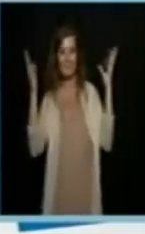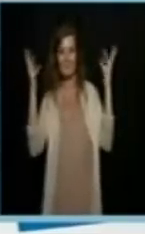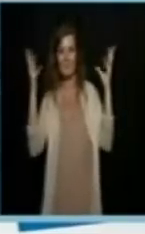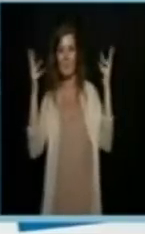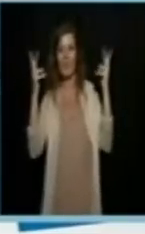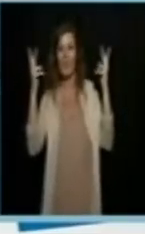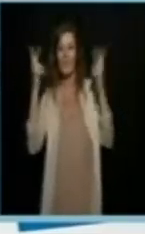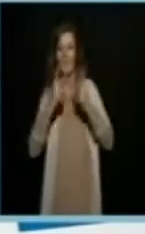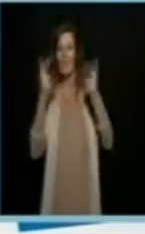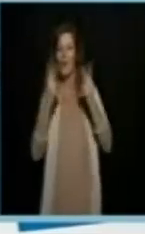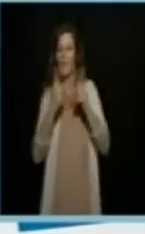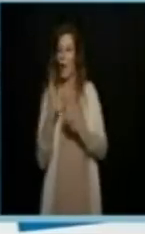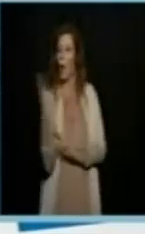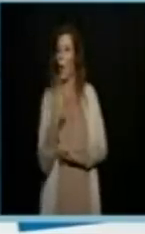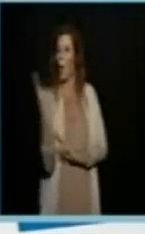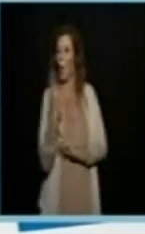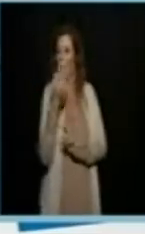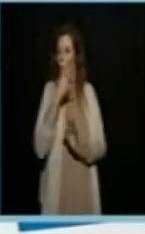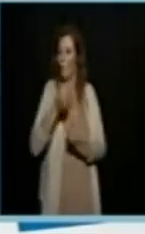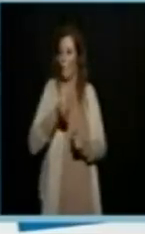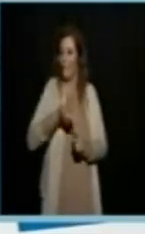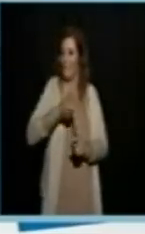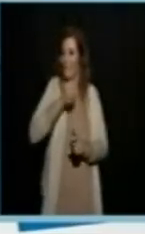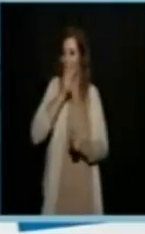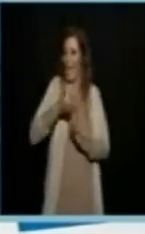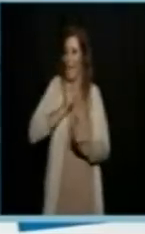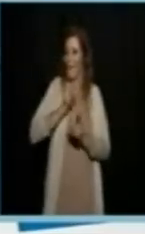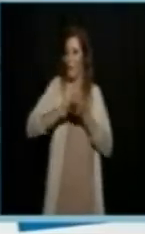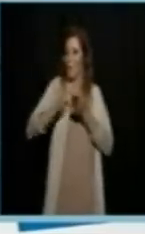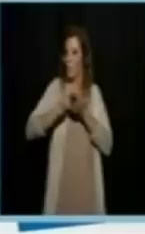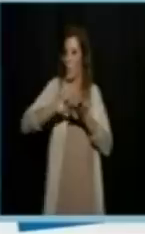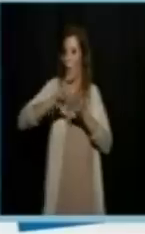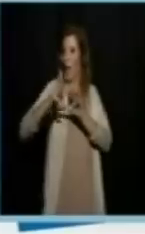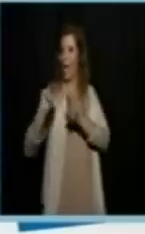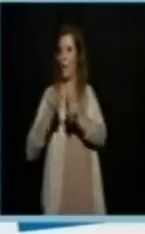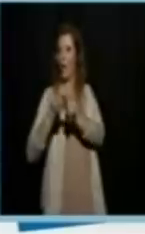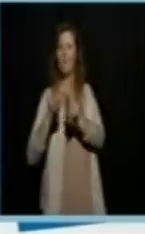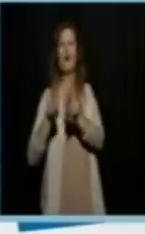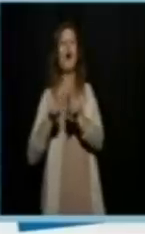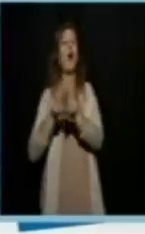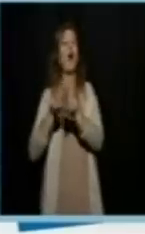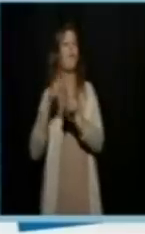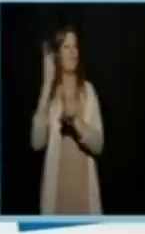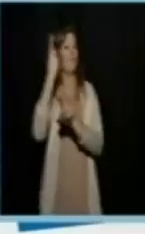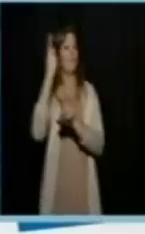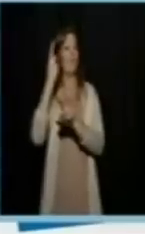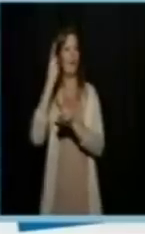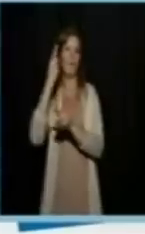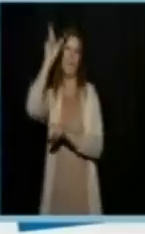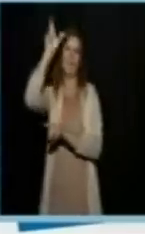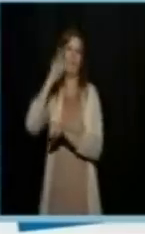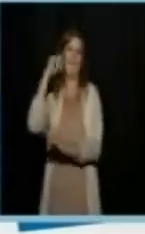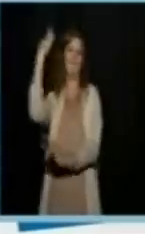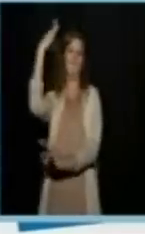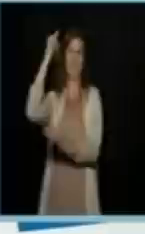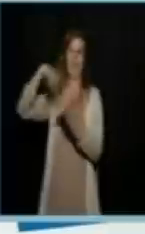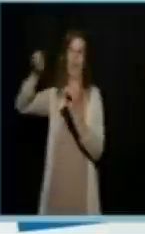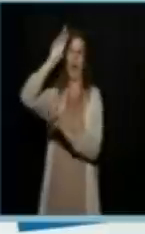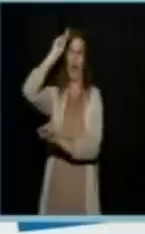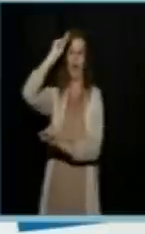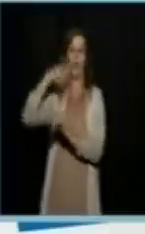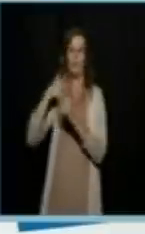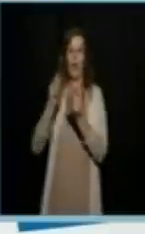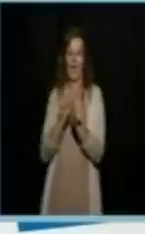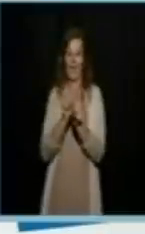la vera differenza che può portarci a una nuova scuola, come diceva un grande maestro che penso noi tutti conosciamo, è la differenza